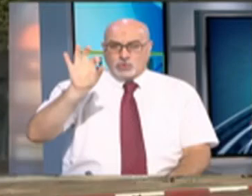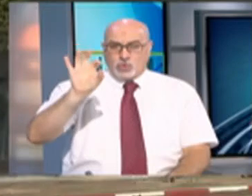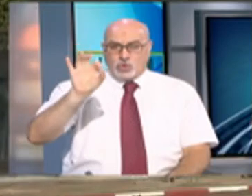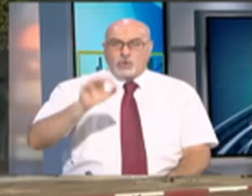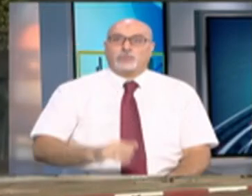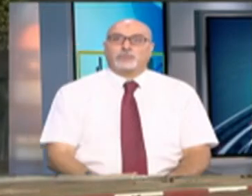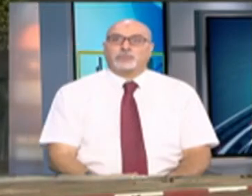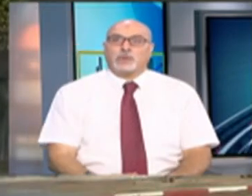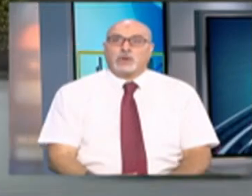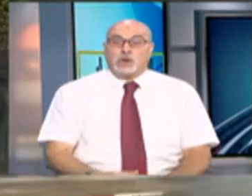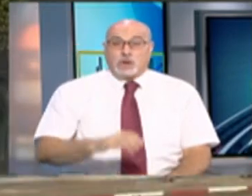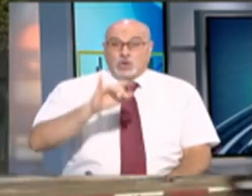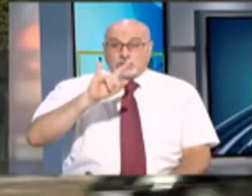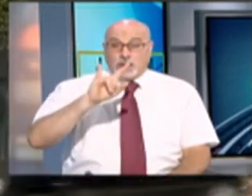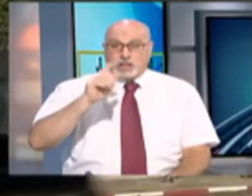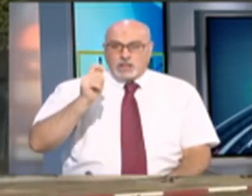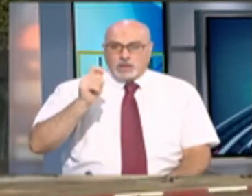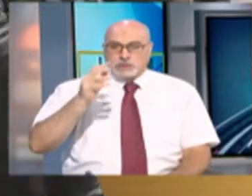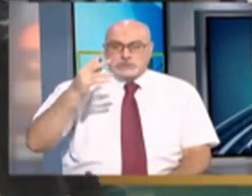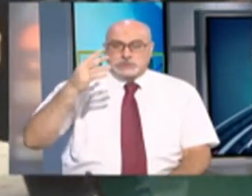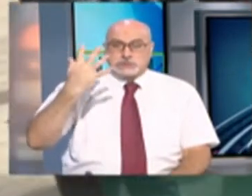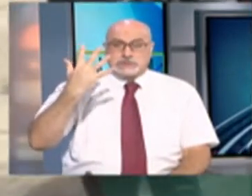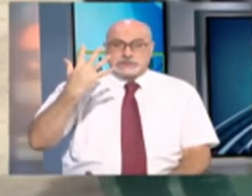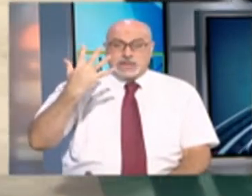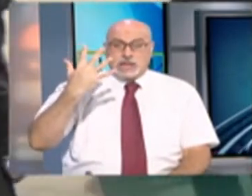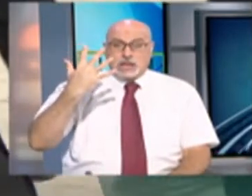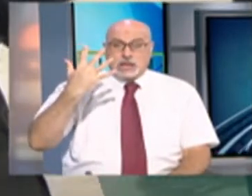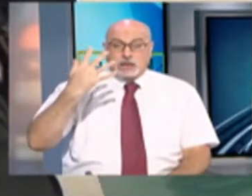الفندق استثمار خاص من فئة 5 نجوم،